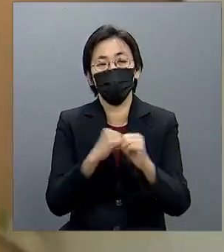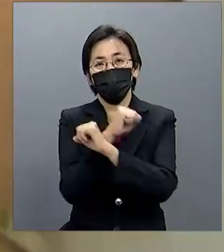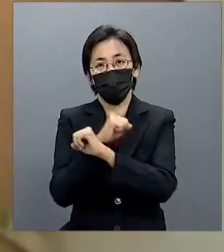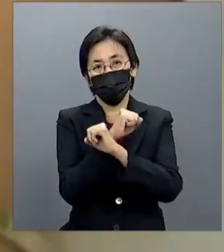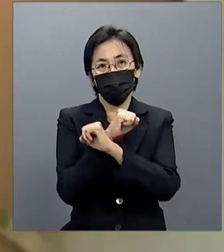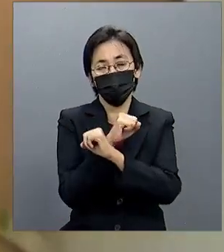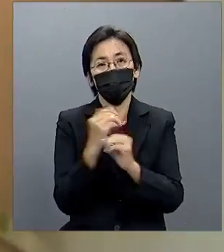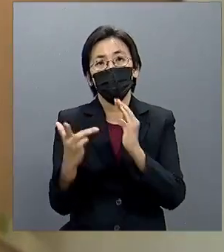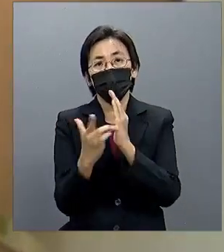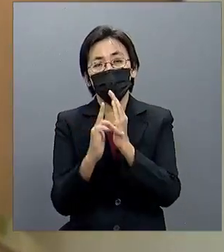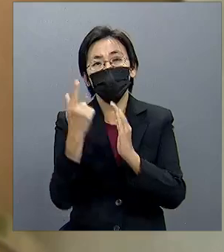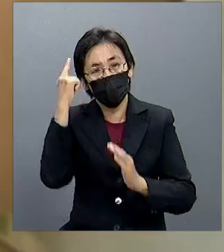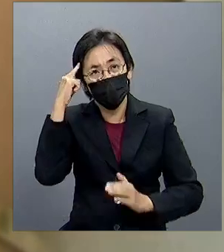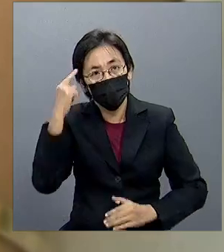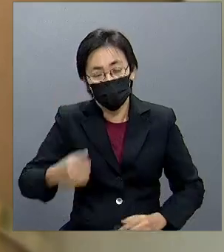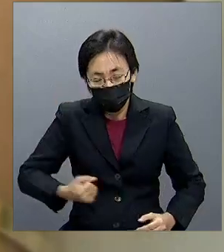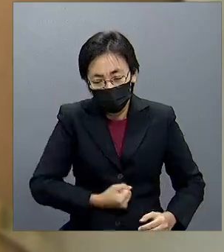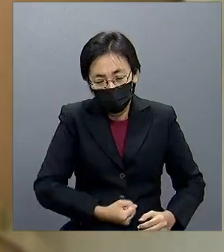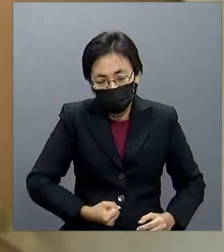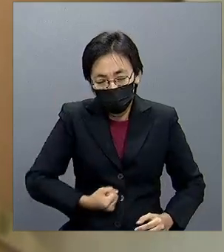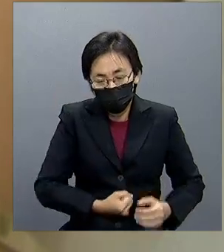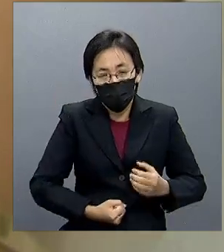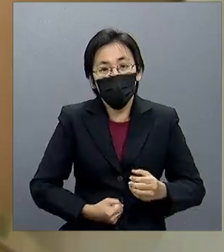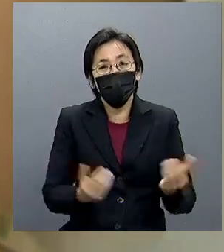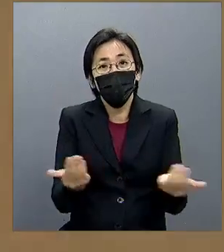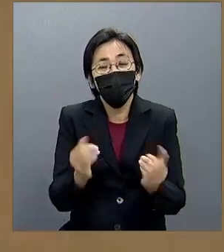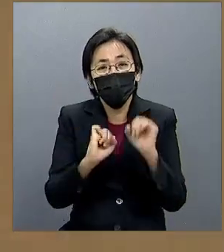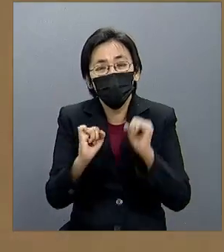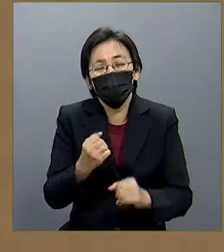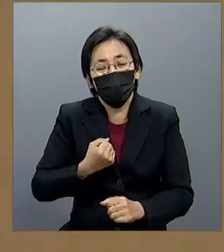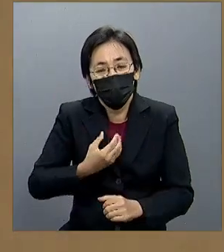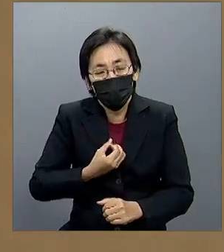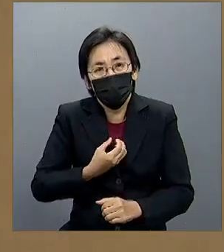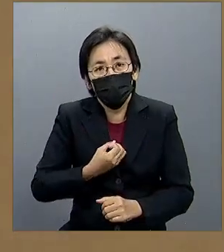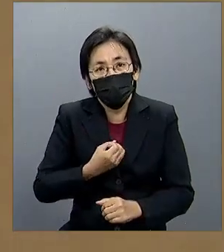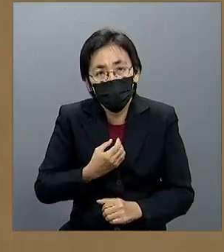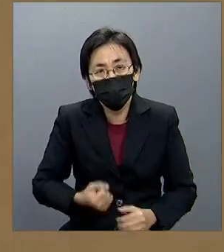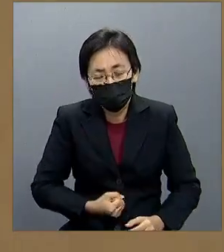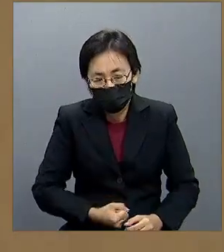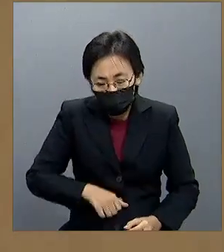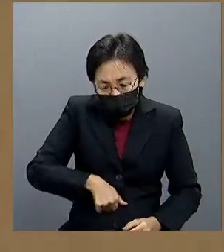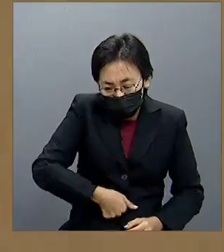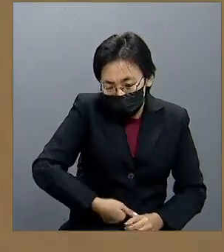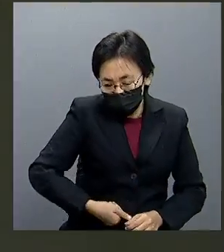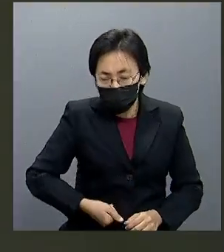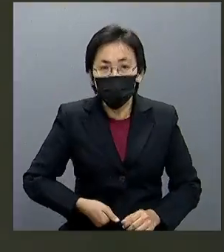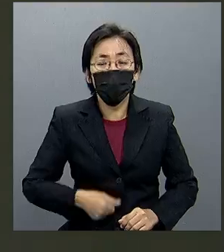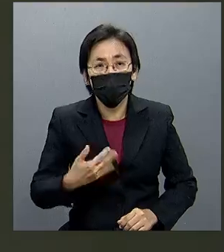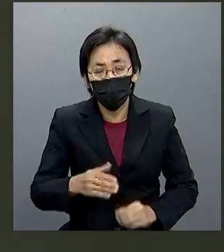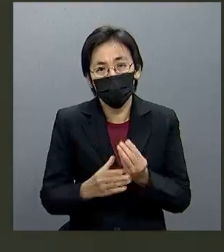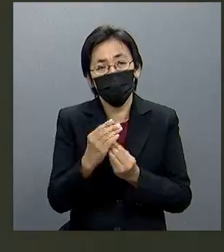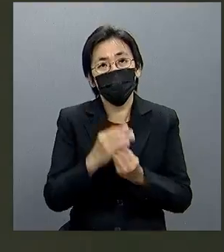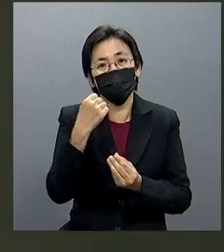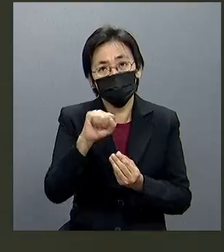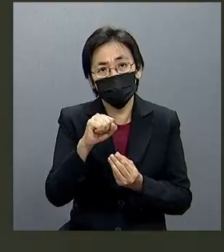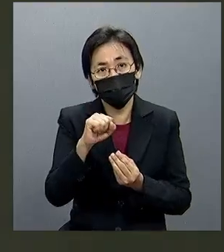ทารกเต้นตั้งแต่6สัปดาห์8สัปดาห์ทารกบิดตัวให้เราเห็นได้แล้วนะคะ10สัปดาห์ก็มีขนาด